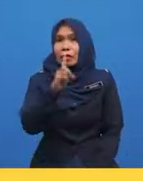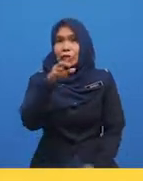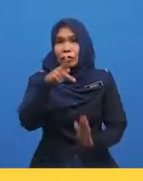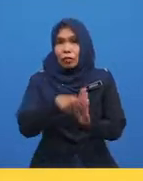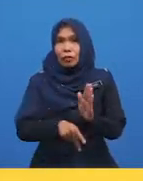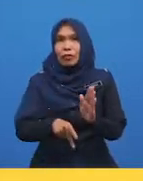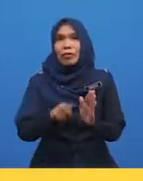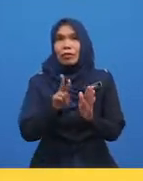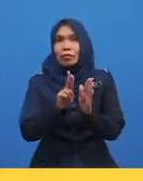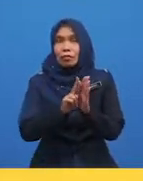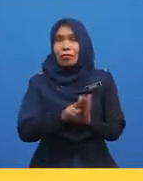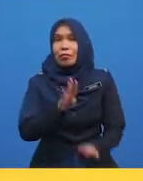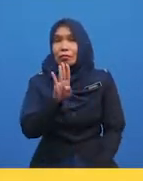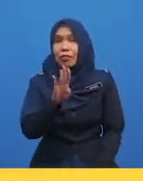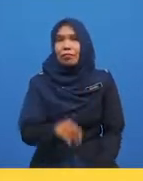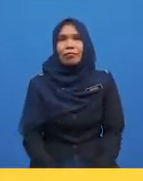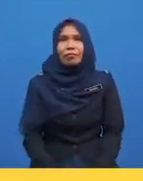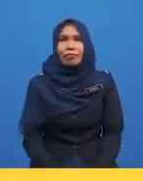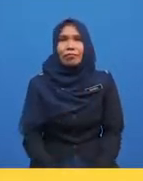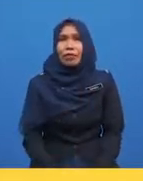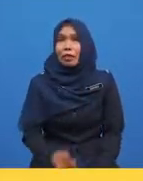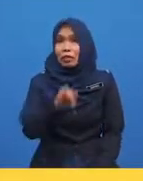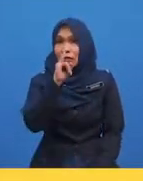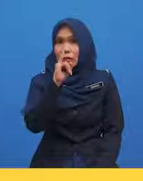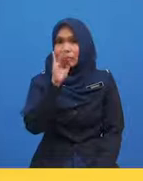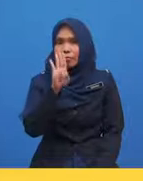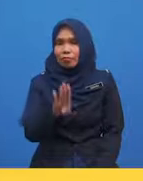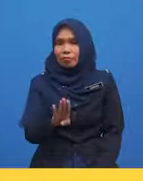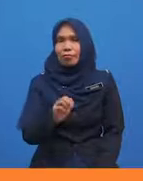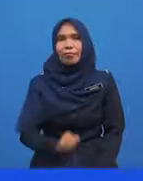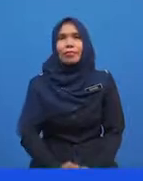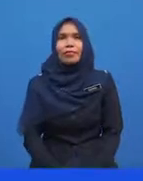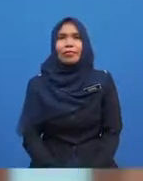1/4 pula. Apa itu 1/4?